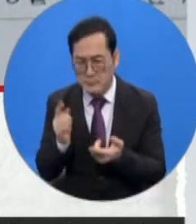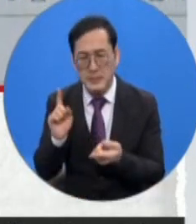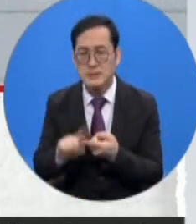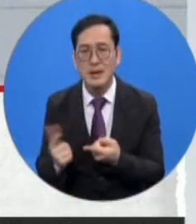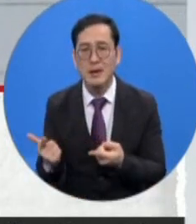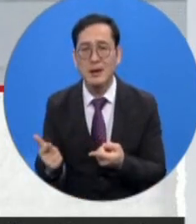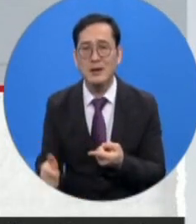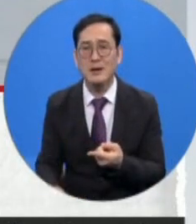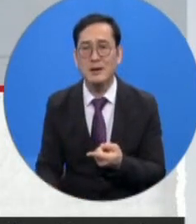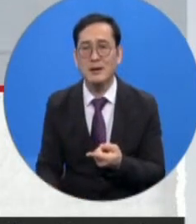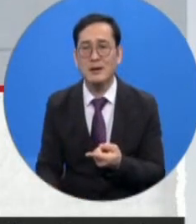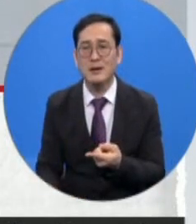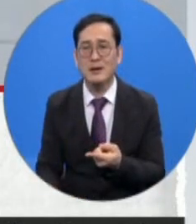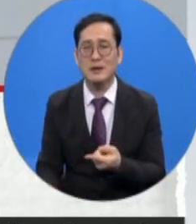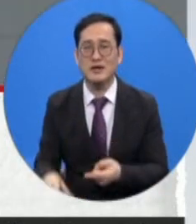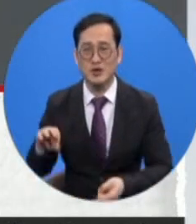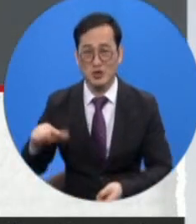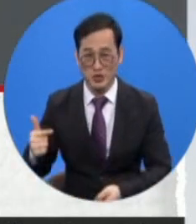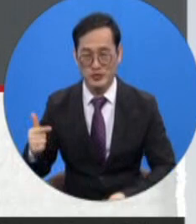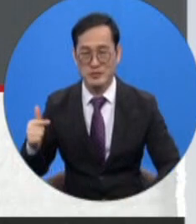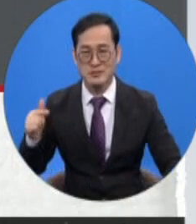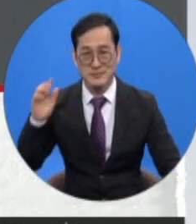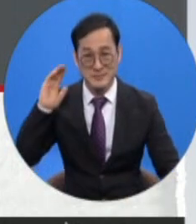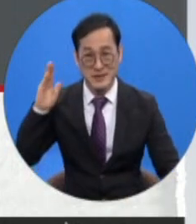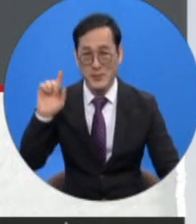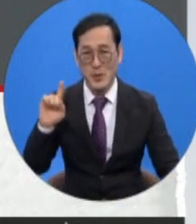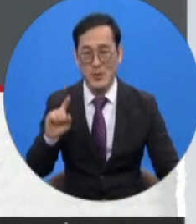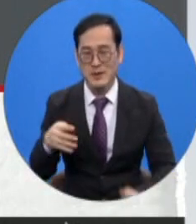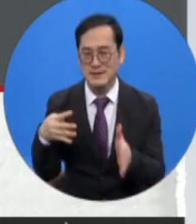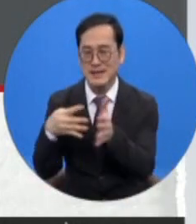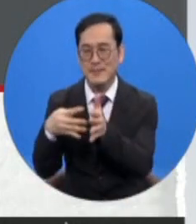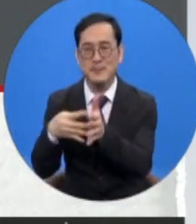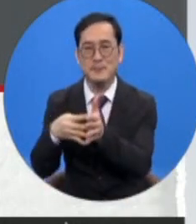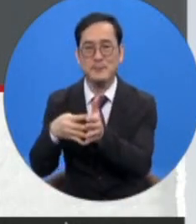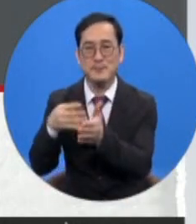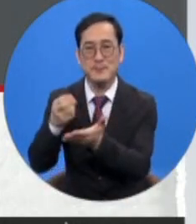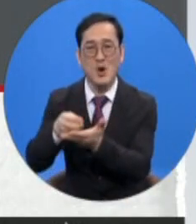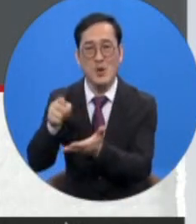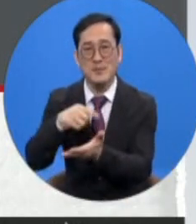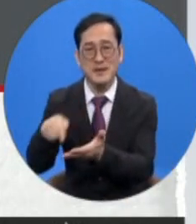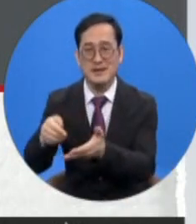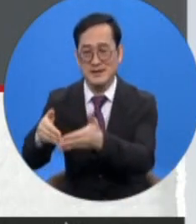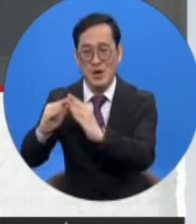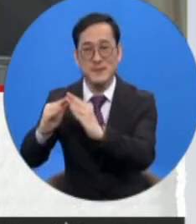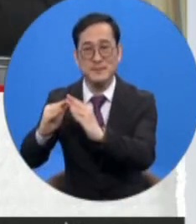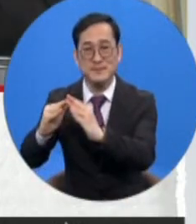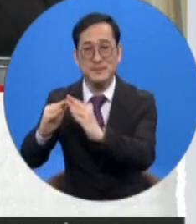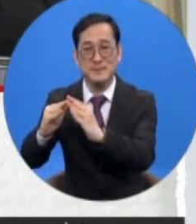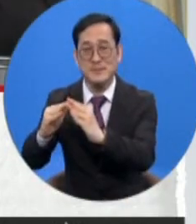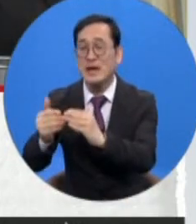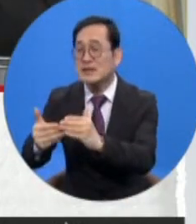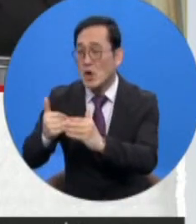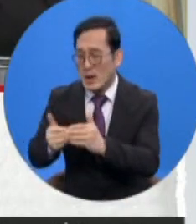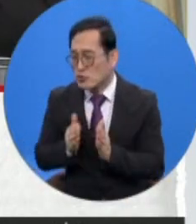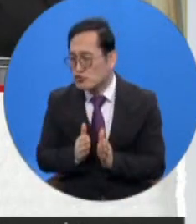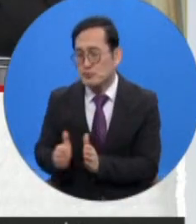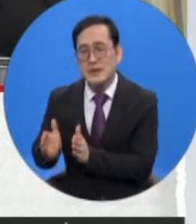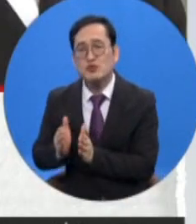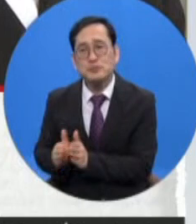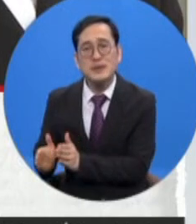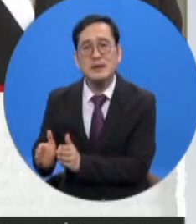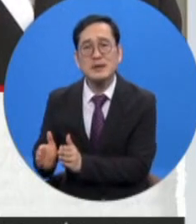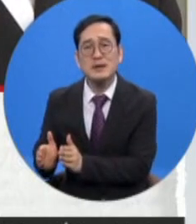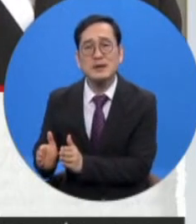대해서 윤석열 후보가 분명하게 얘기했던 것은 사단법인이라는 건 설립되는 시점이 있지만 설립되기 이전에도